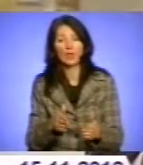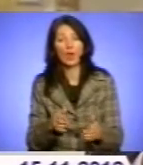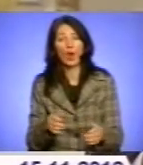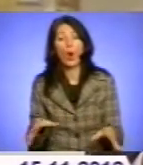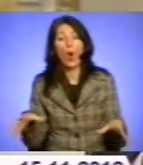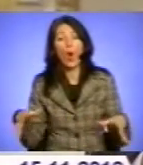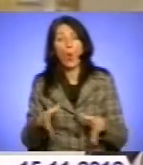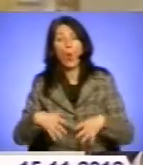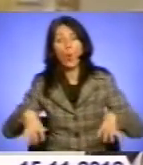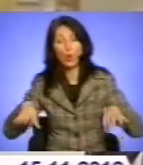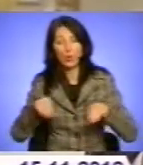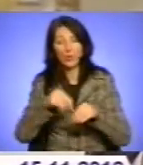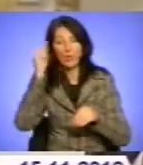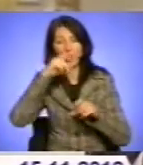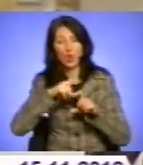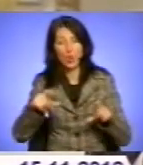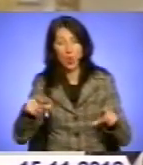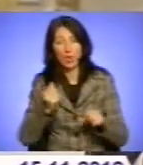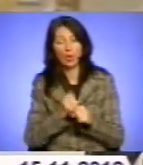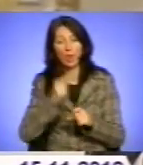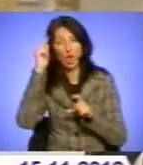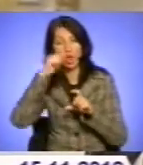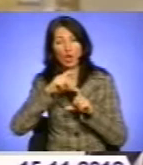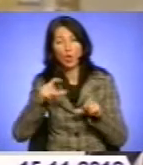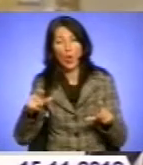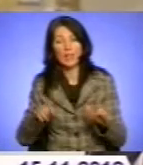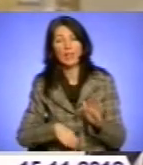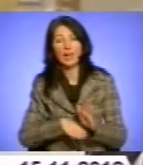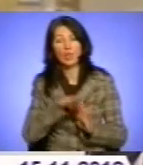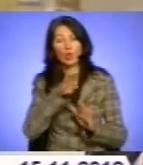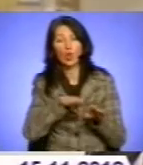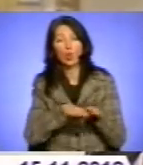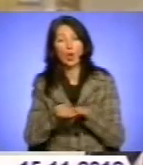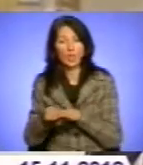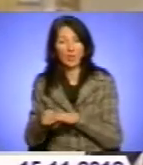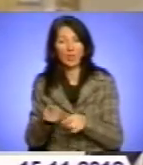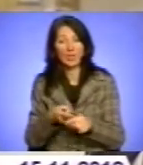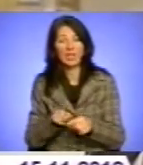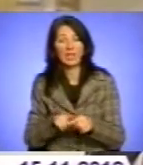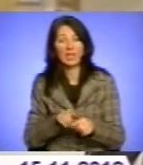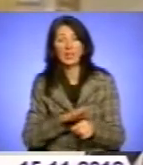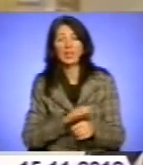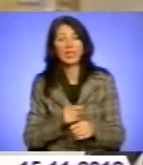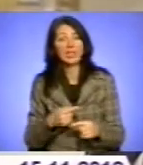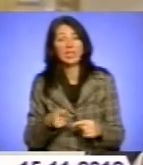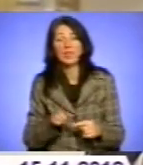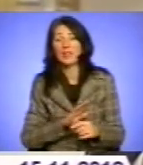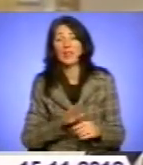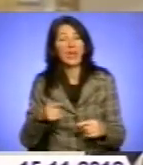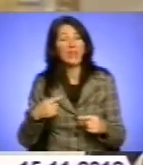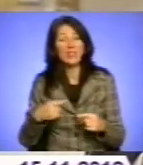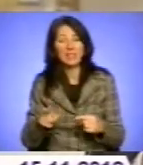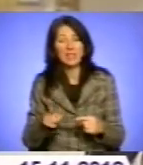Укрупнювати школи і робити школи на високому рівні, які нічим не